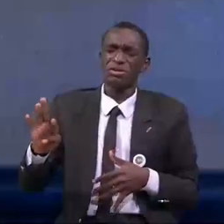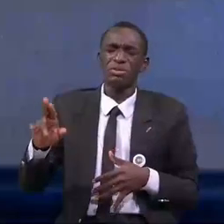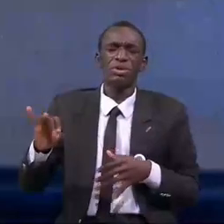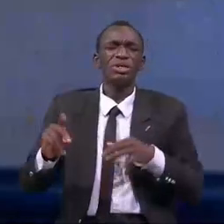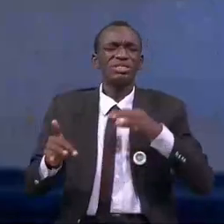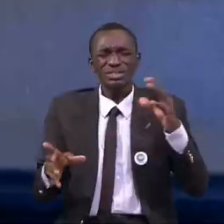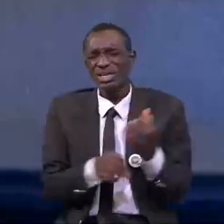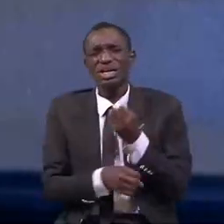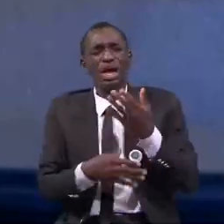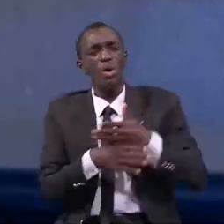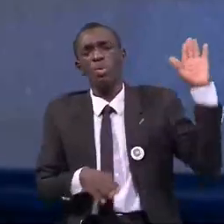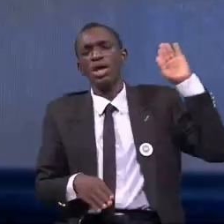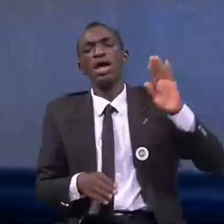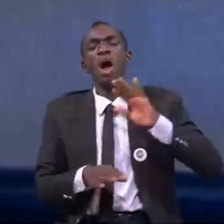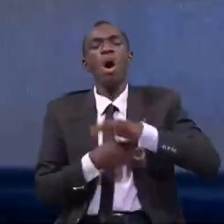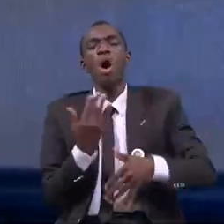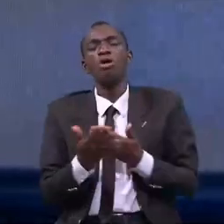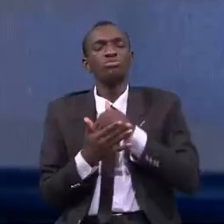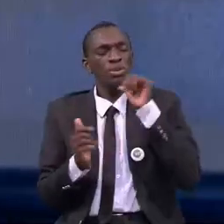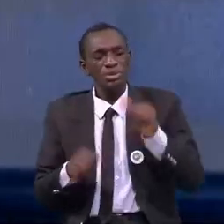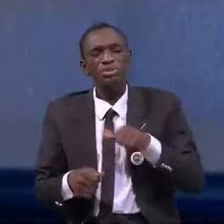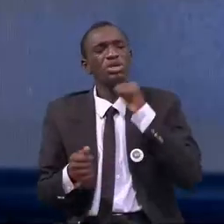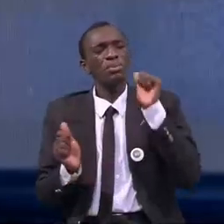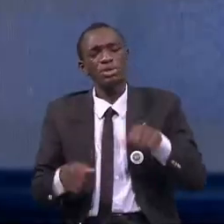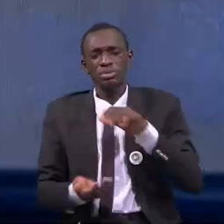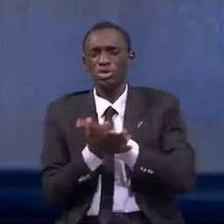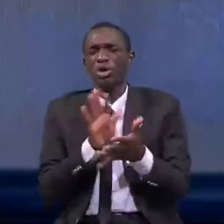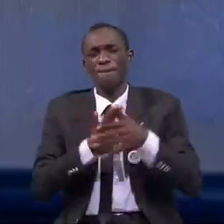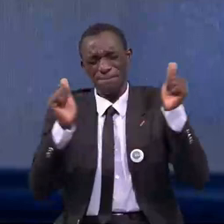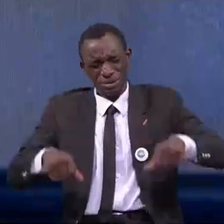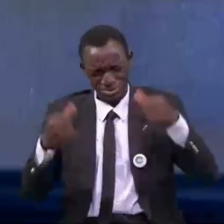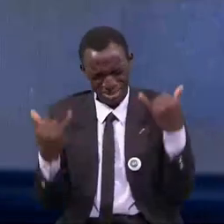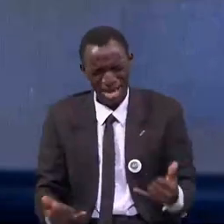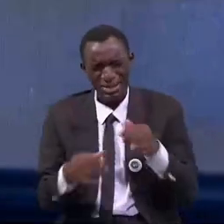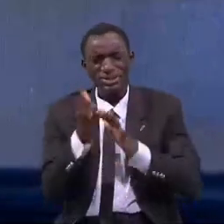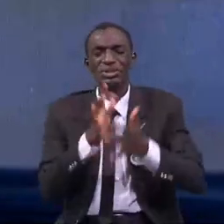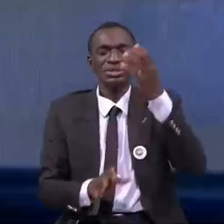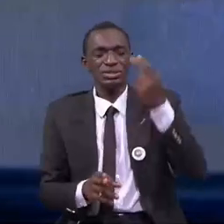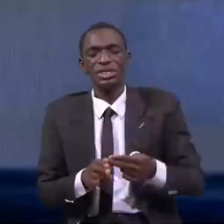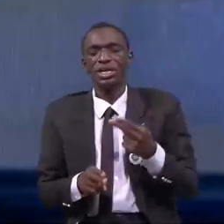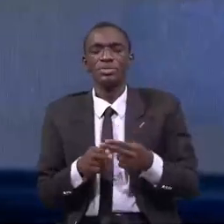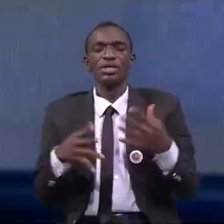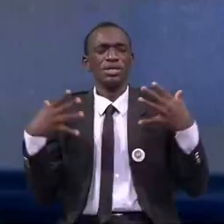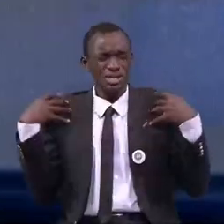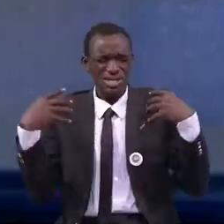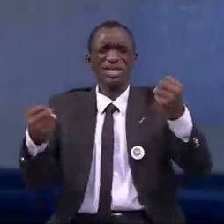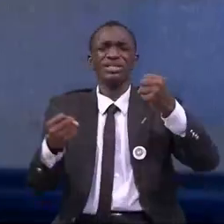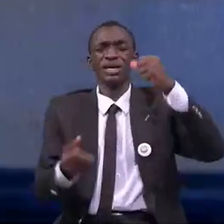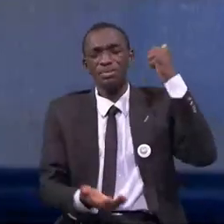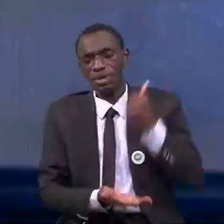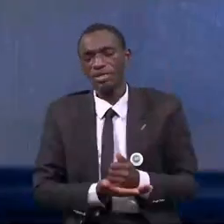aôé que toute impossibilité devient possible maintenant la